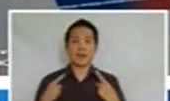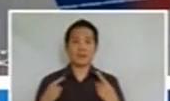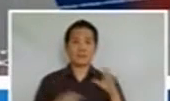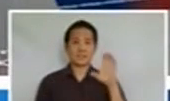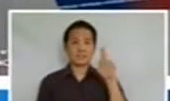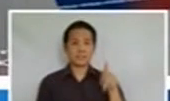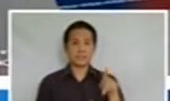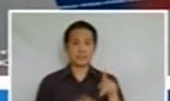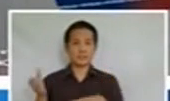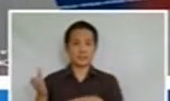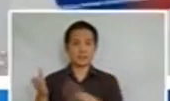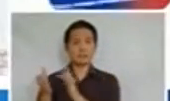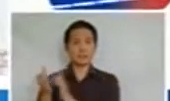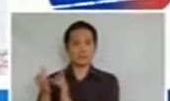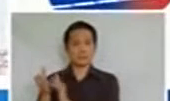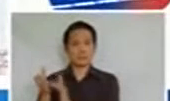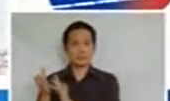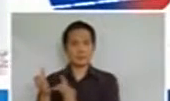po